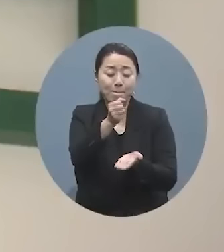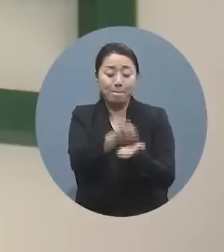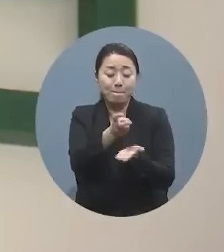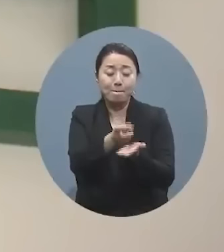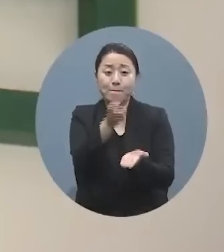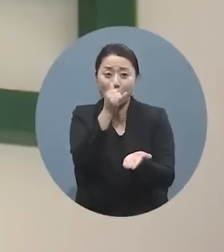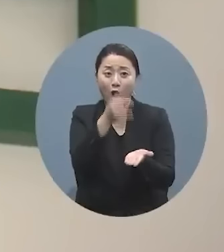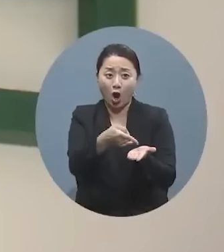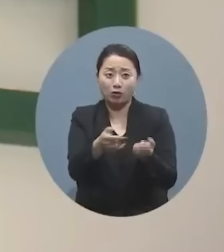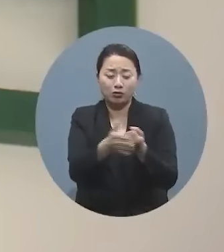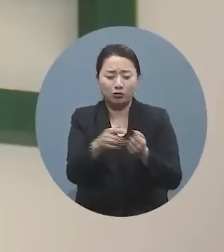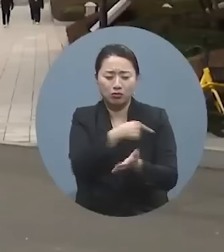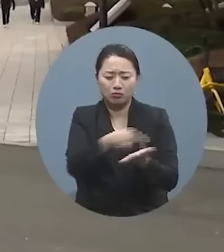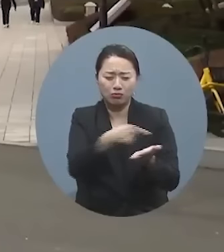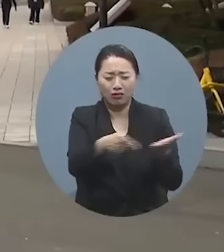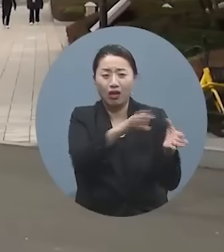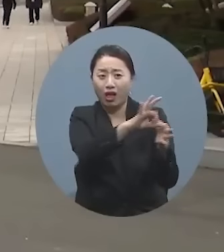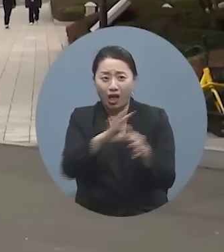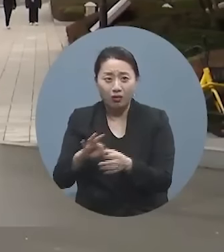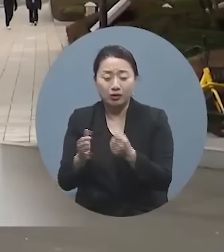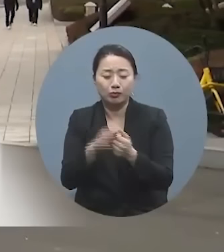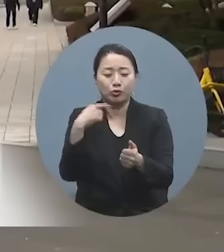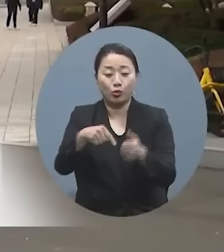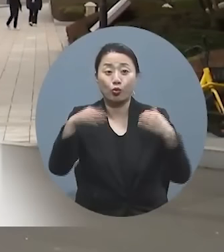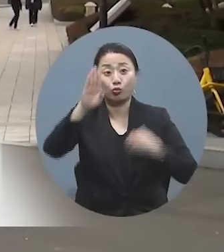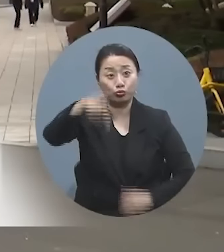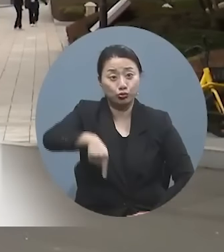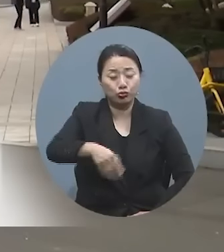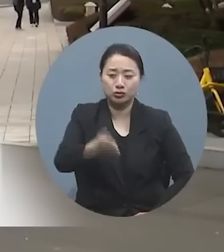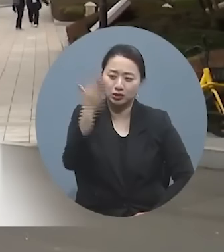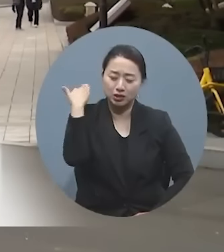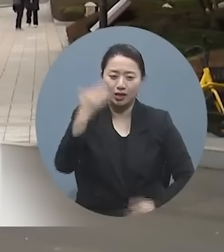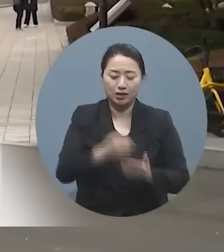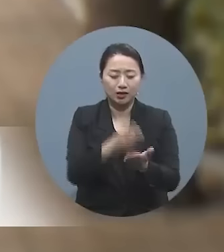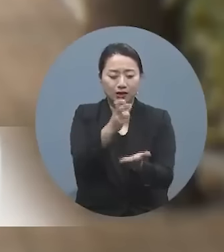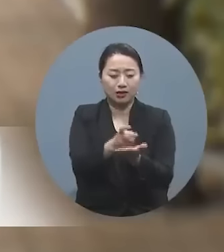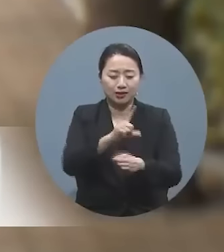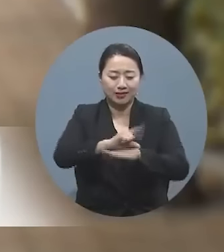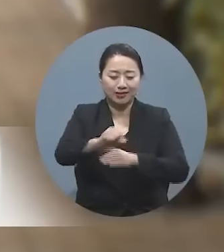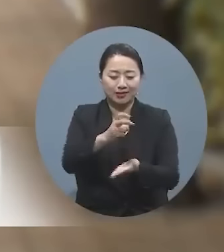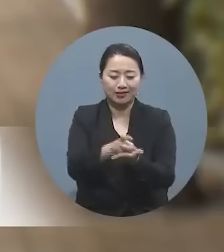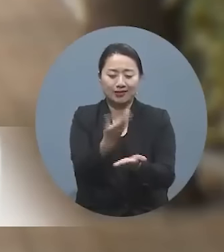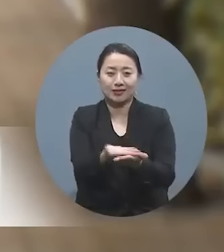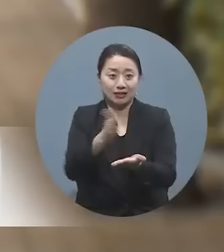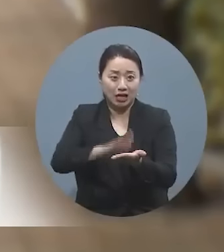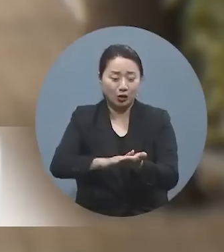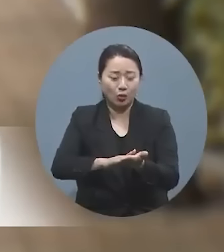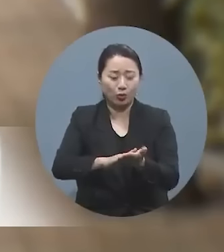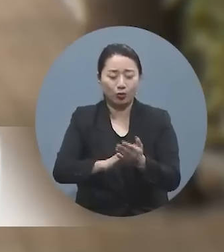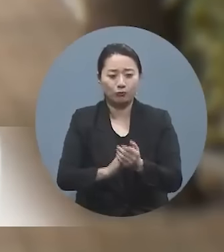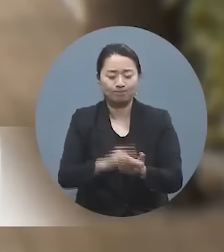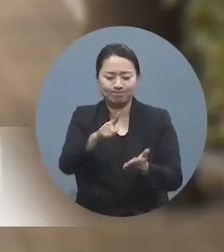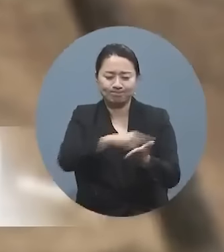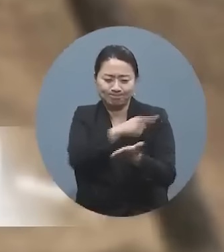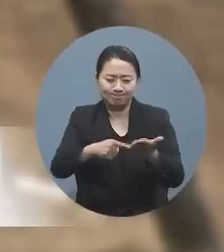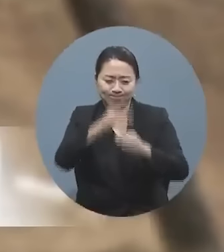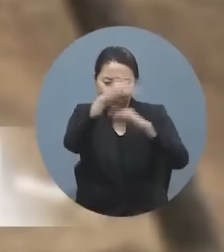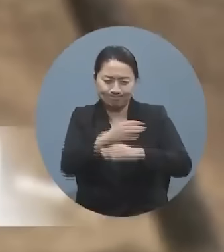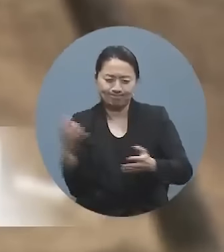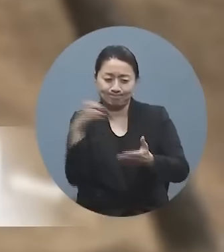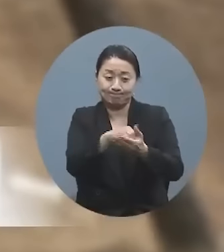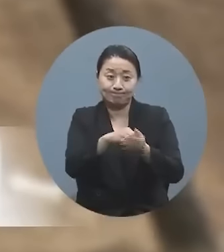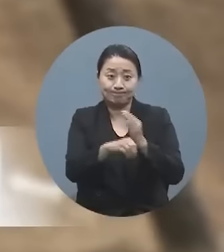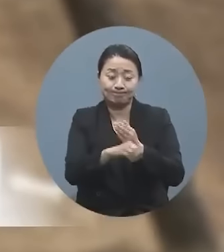예비군 훈련 불이익이 계속되자 교육부는 지난달 관련 시행령을 개정해서 학습권 보장 조치를 강화했습니다